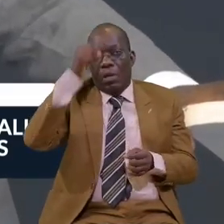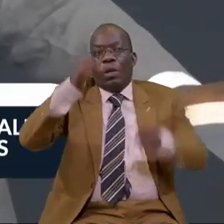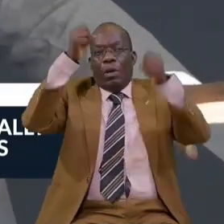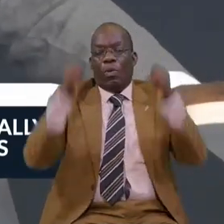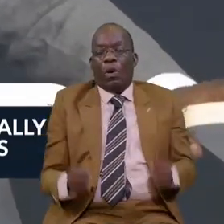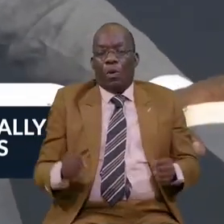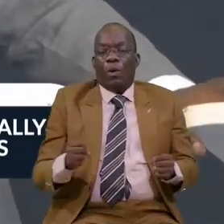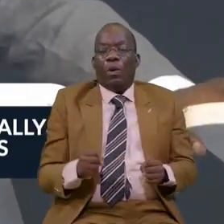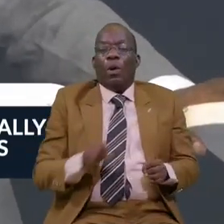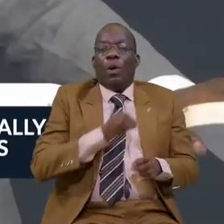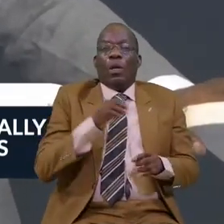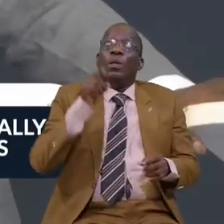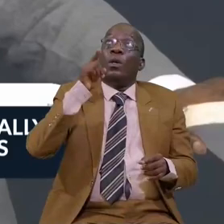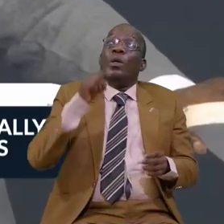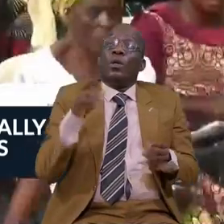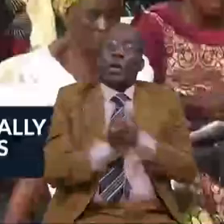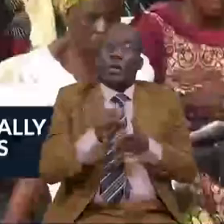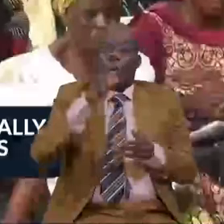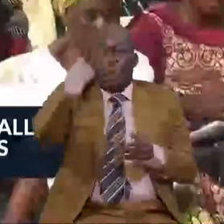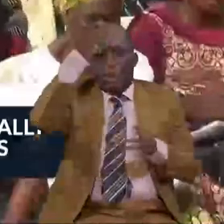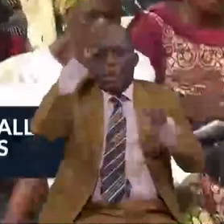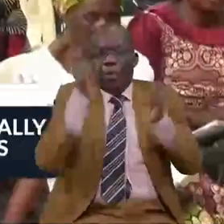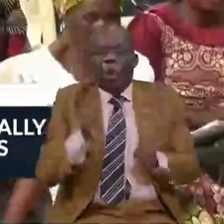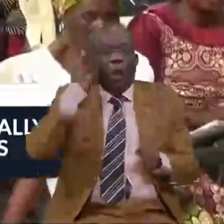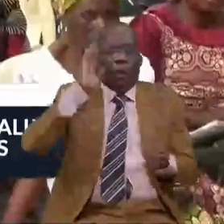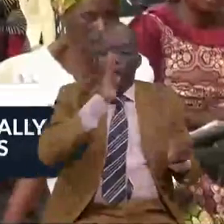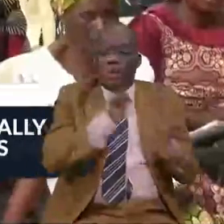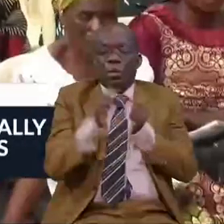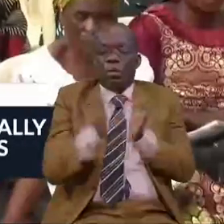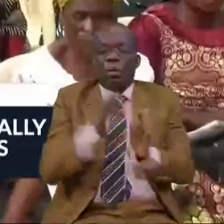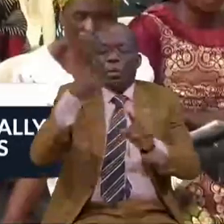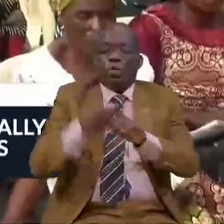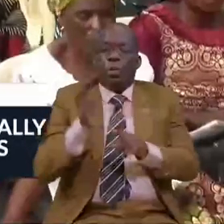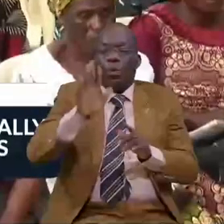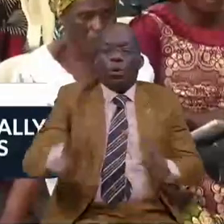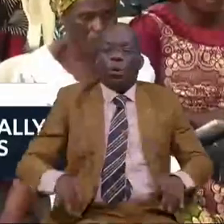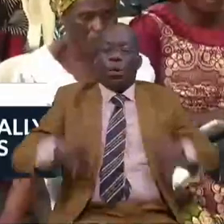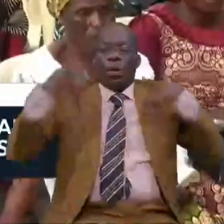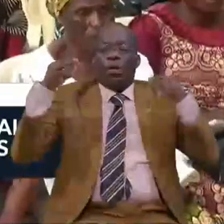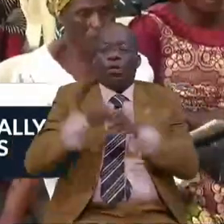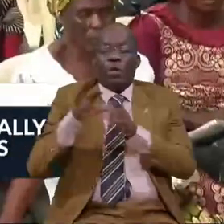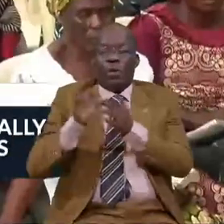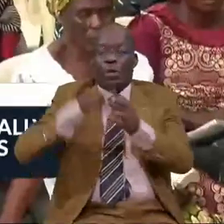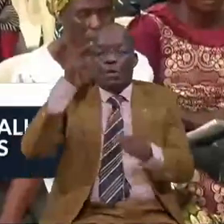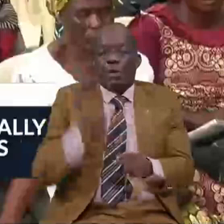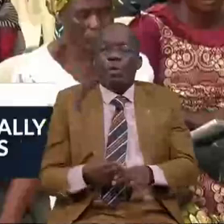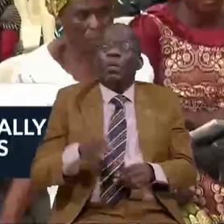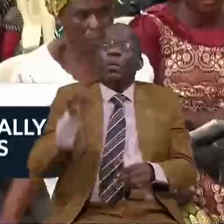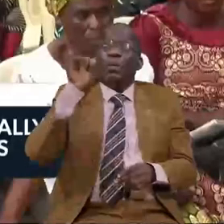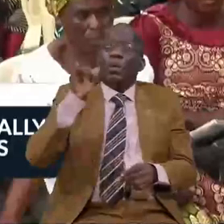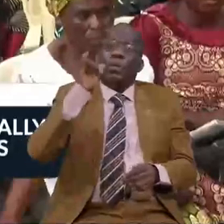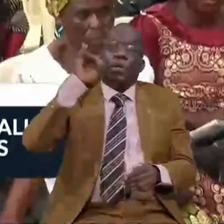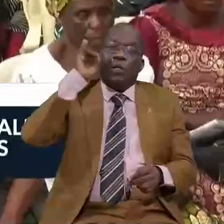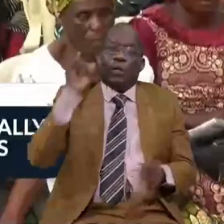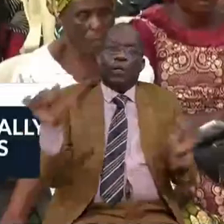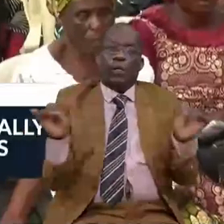dispersant de façon surnaturelle toutes les forteresses sataniques. Toutes ces forteresses sataniques seront dispersées de ta vie au